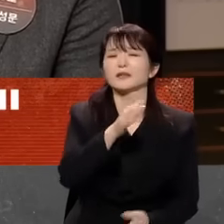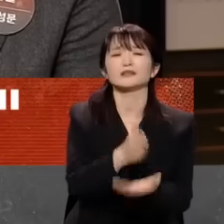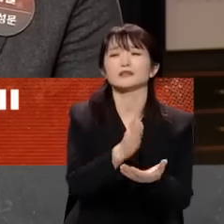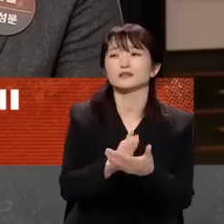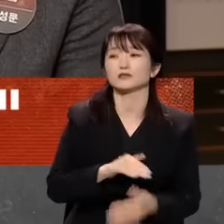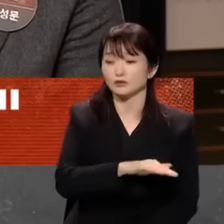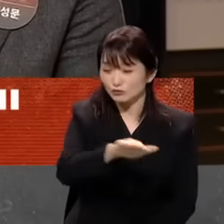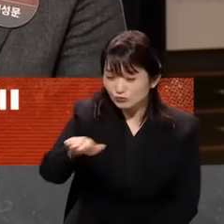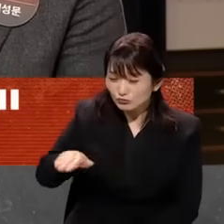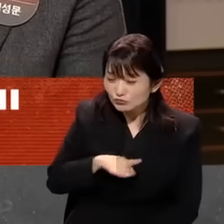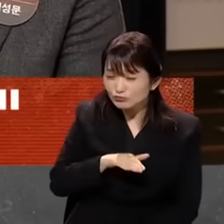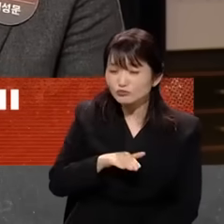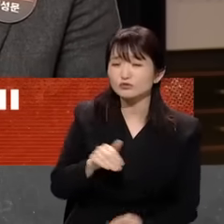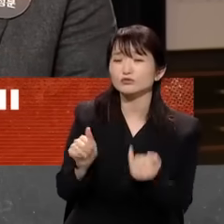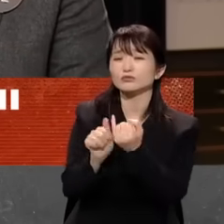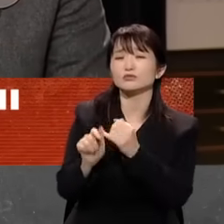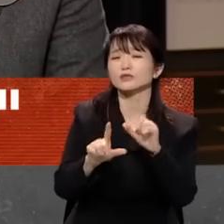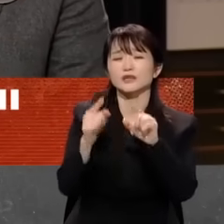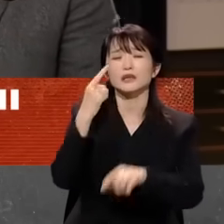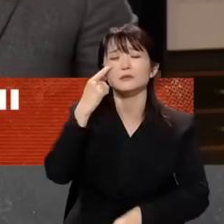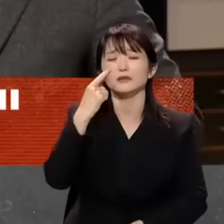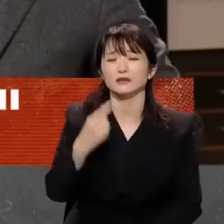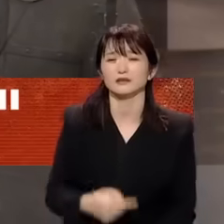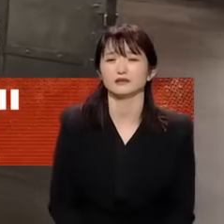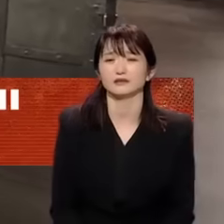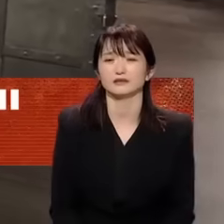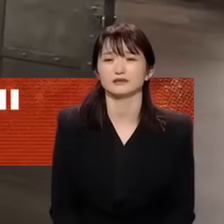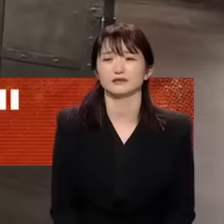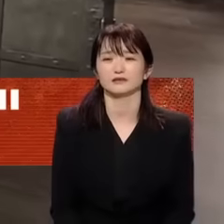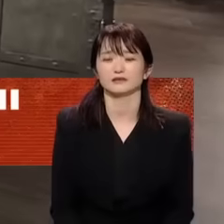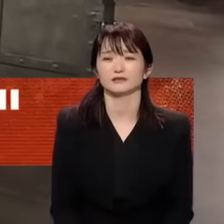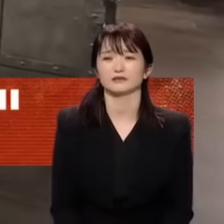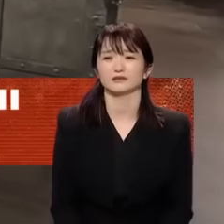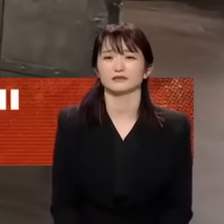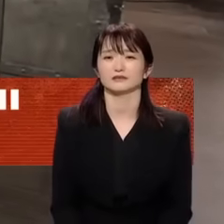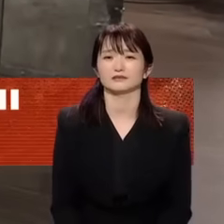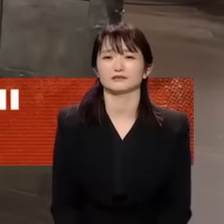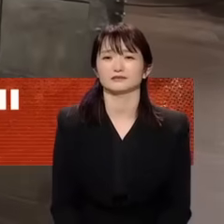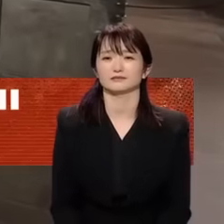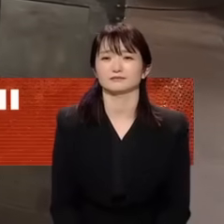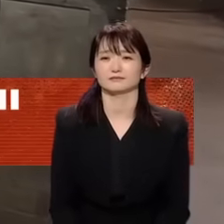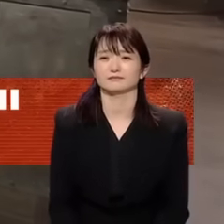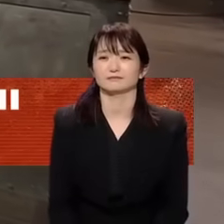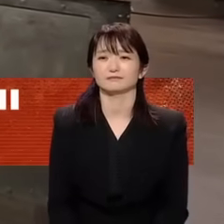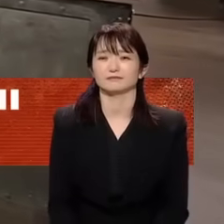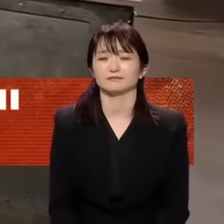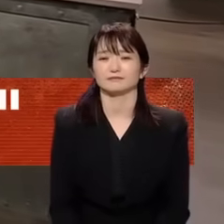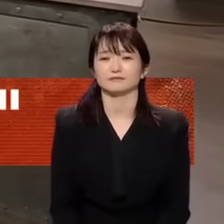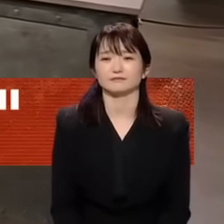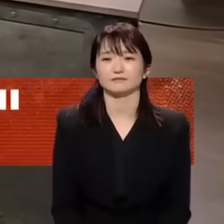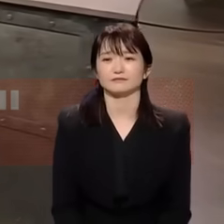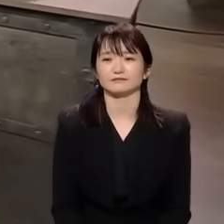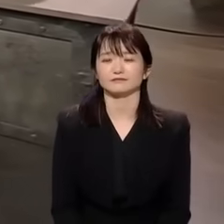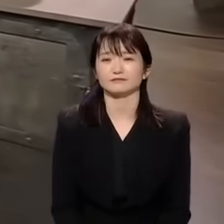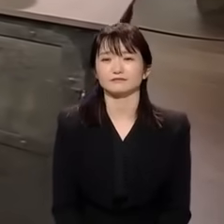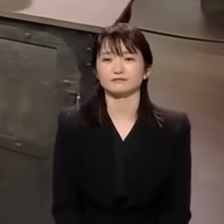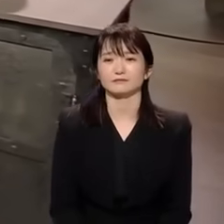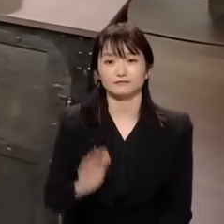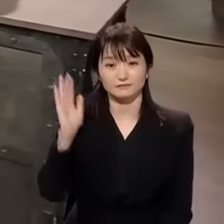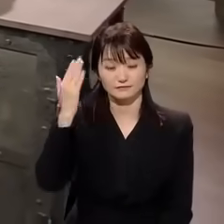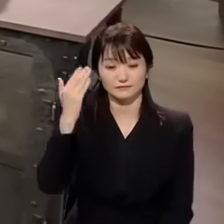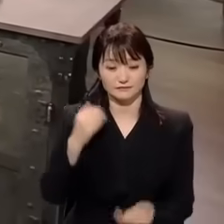우리도 우리 생 좀 살자고 좀 아 그렇군요 아유 자 변호사님 그런데 말이죠 최근에